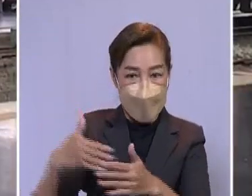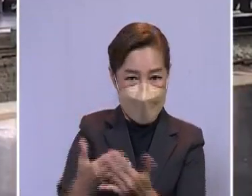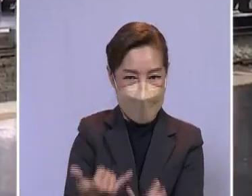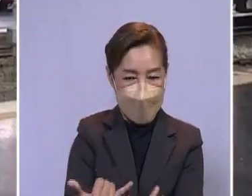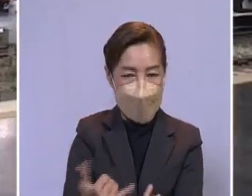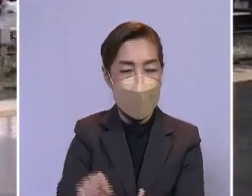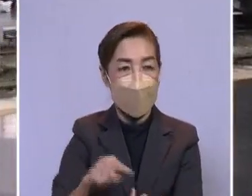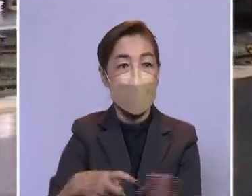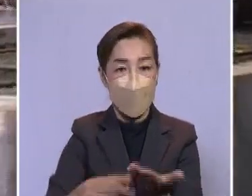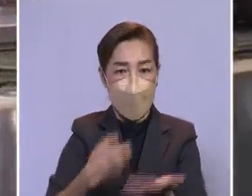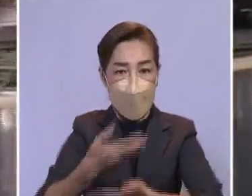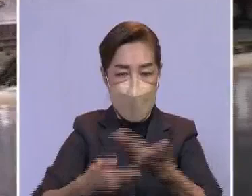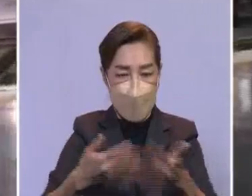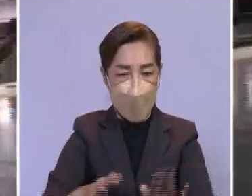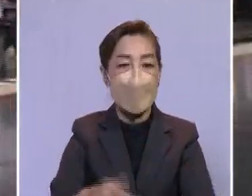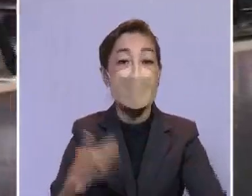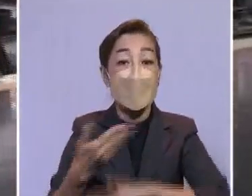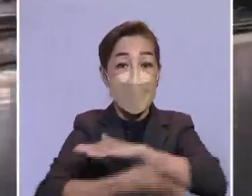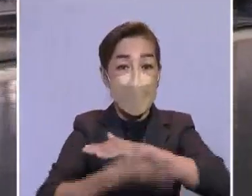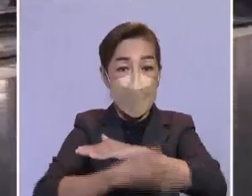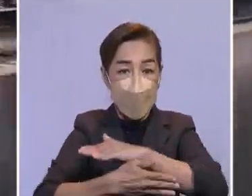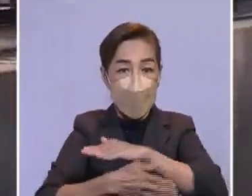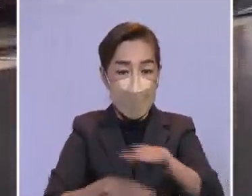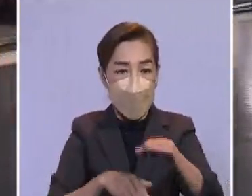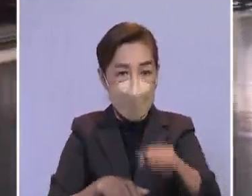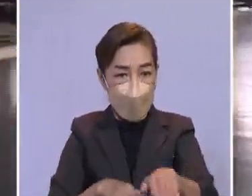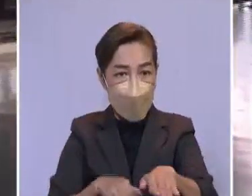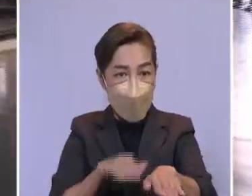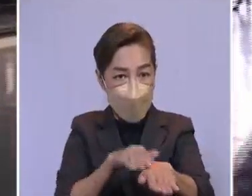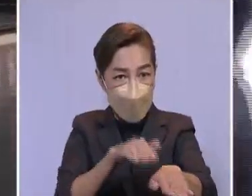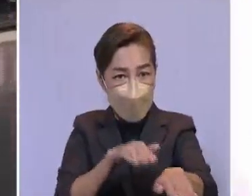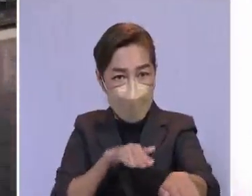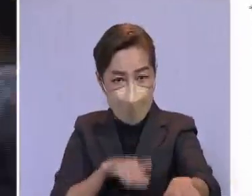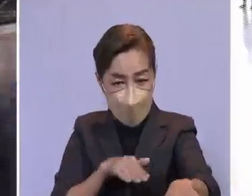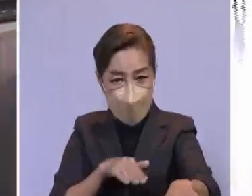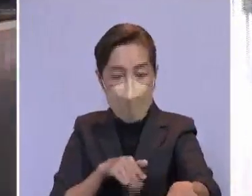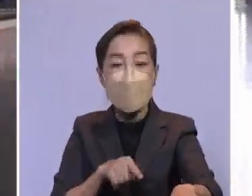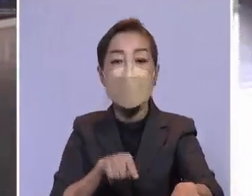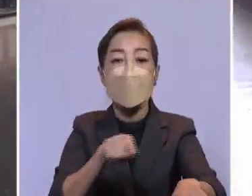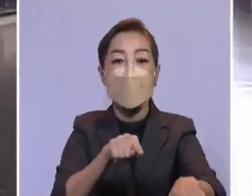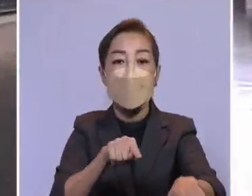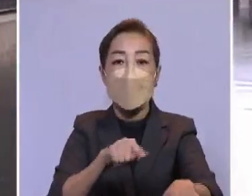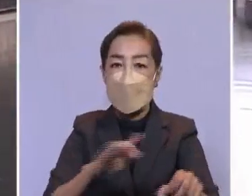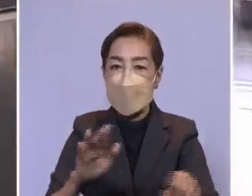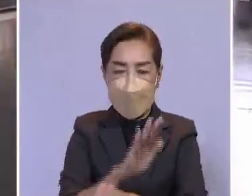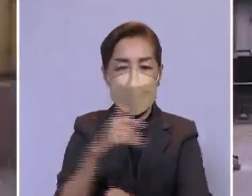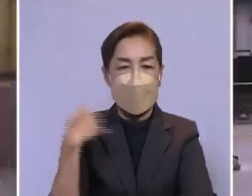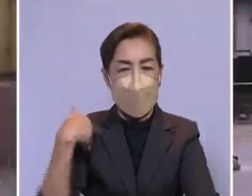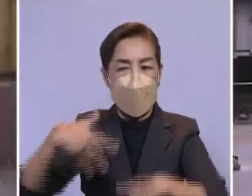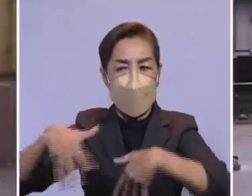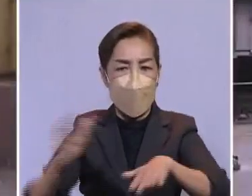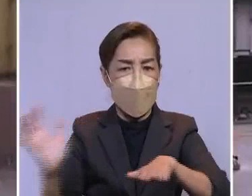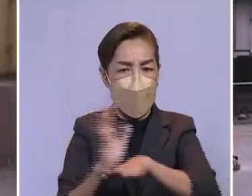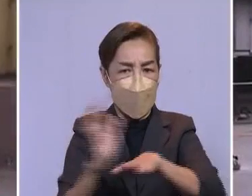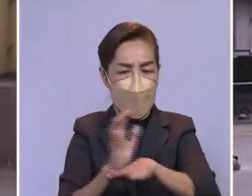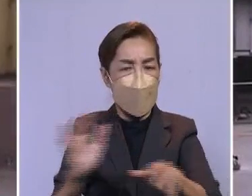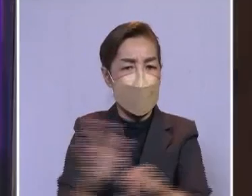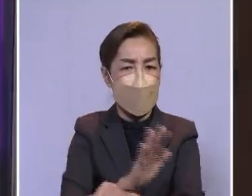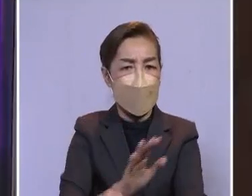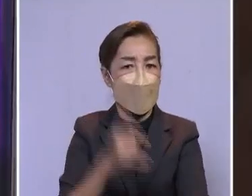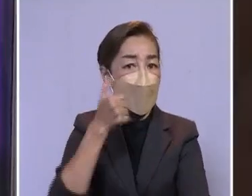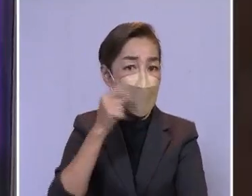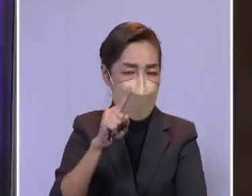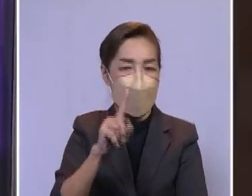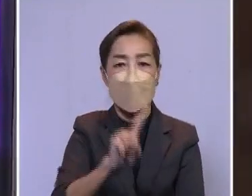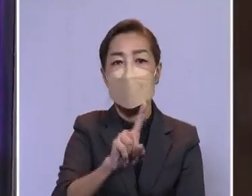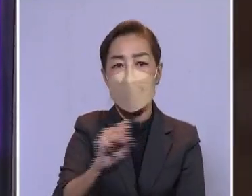นะฮะก็จะมีตู้เอ่อตู้พ่วงคาร์โบโดยสารทุกขบวนให้เต็มหน่วยลากจูงนะครับรองรับผู้โดยสารได้สูงสุด 100,000คน